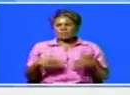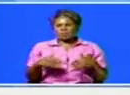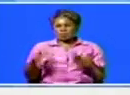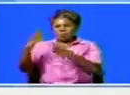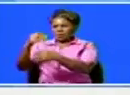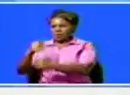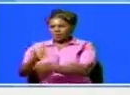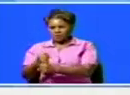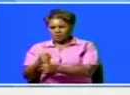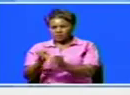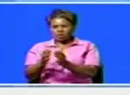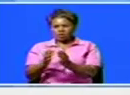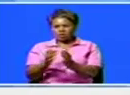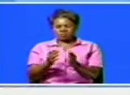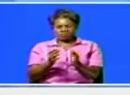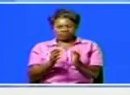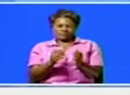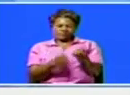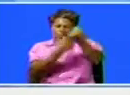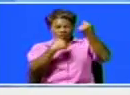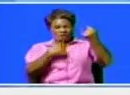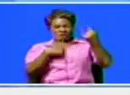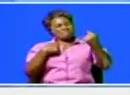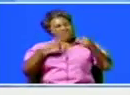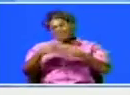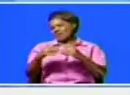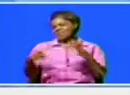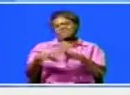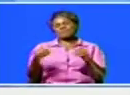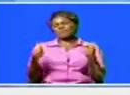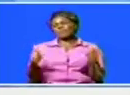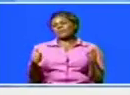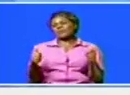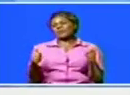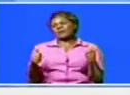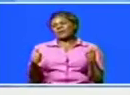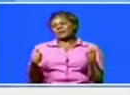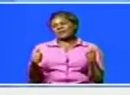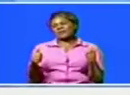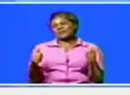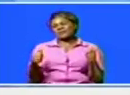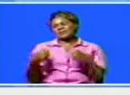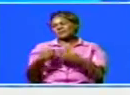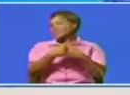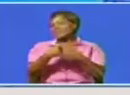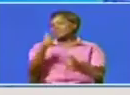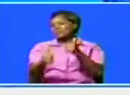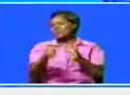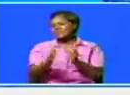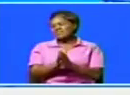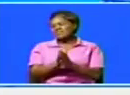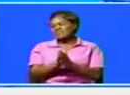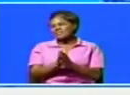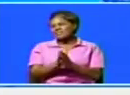kampuni, wengine ni organizations. Mm-hmm. So, I'm comfortable. Yeah. Na umaarufu. Mm-hmm. Na changamoto zake zimekuwa ni zipi? Pengine